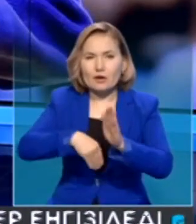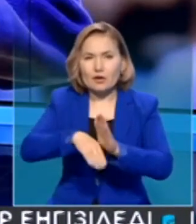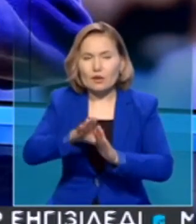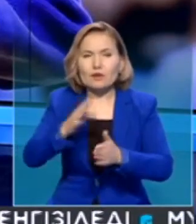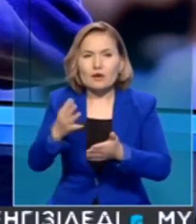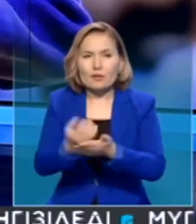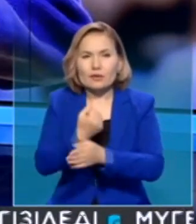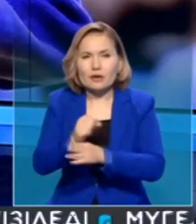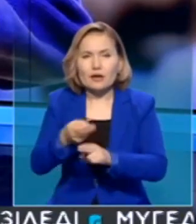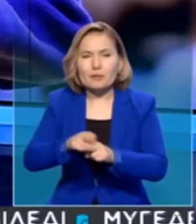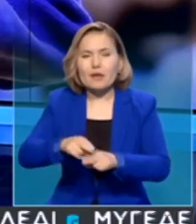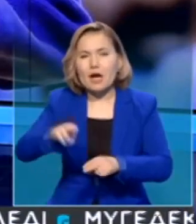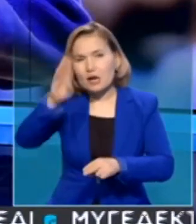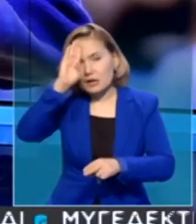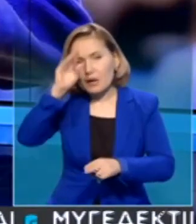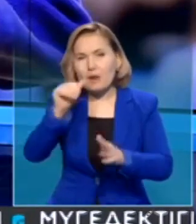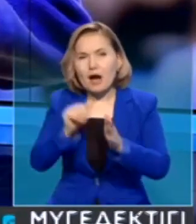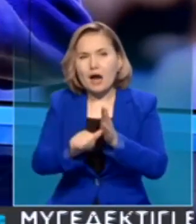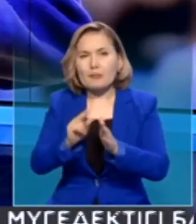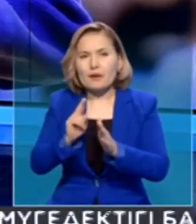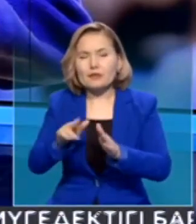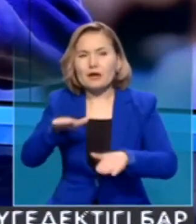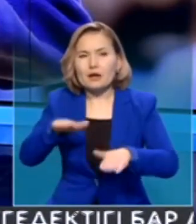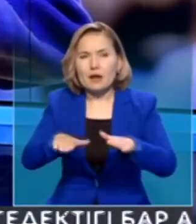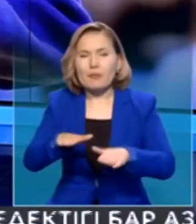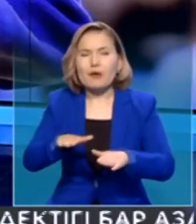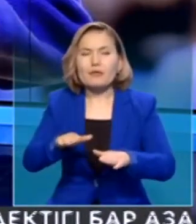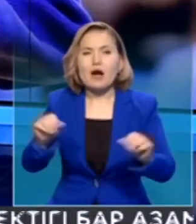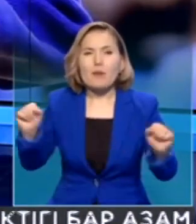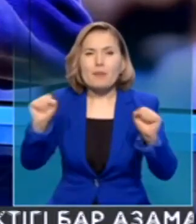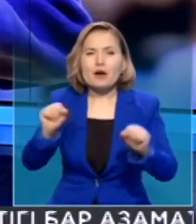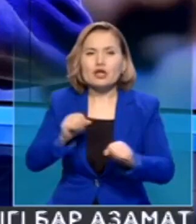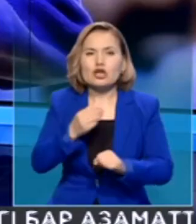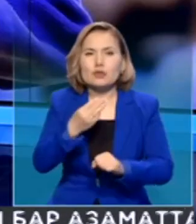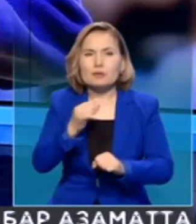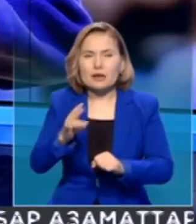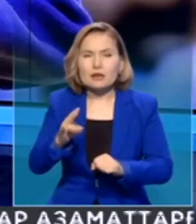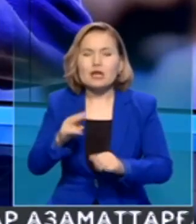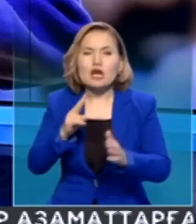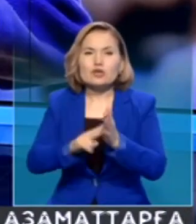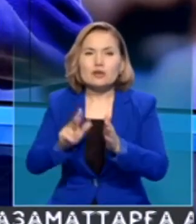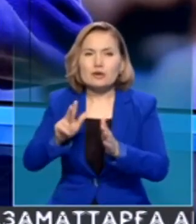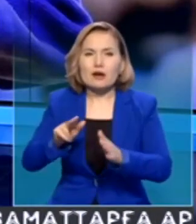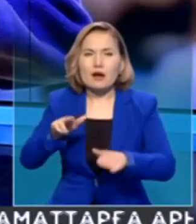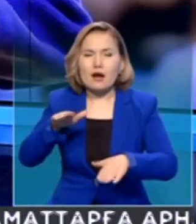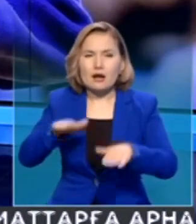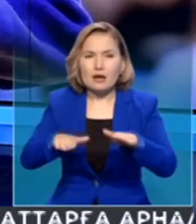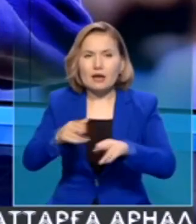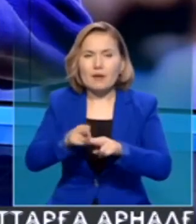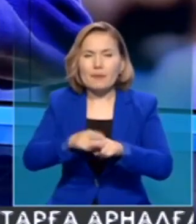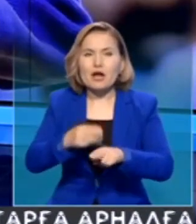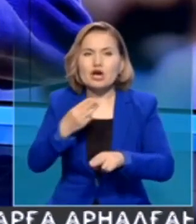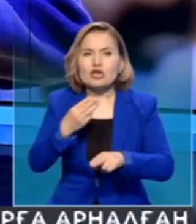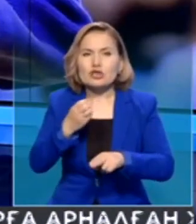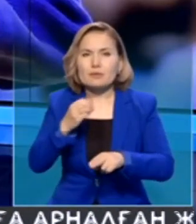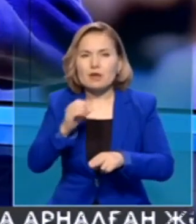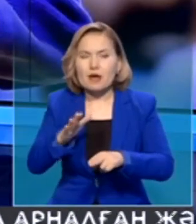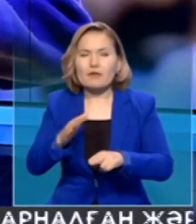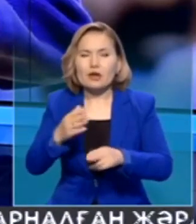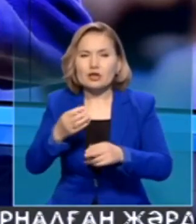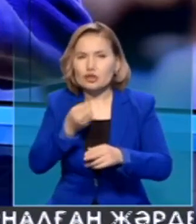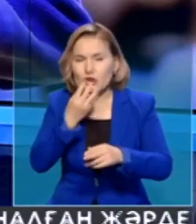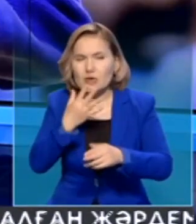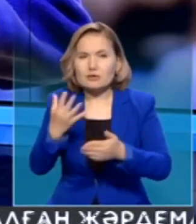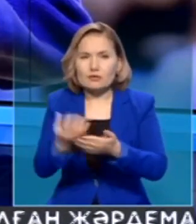болатын. Ал жігіттерден 60 келідегі балуанымыз Мағжан Шамшадин мен 73 келідегі Данияр Шамшаев жоғары